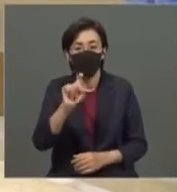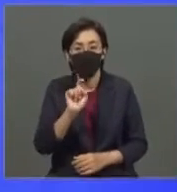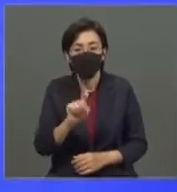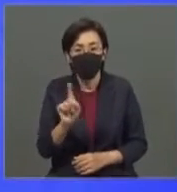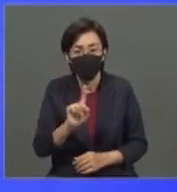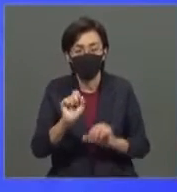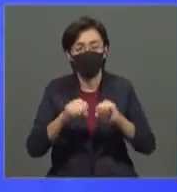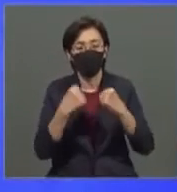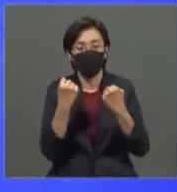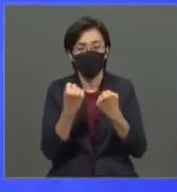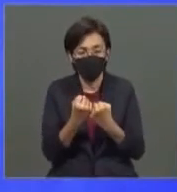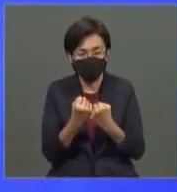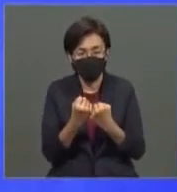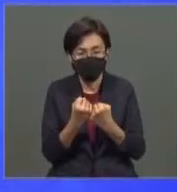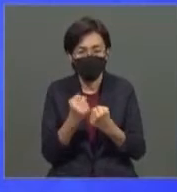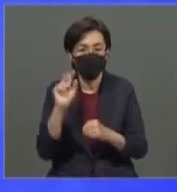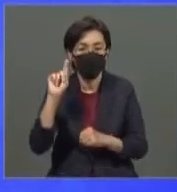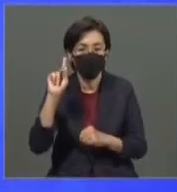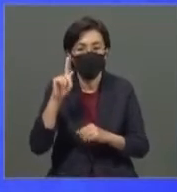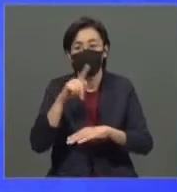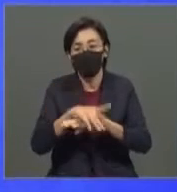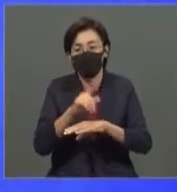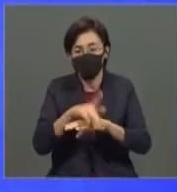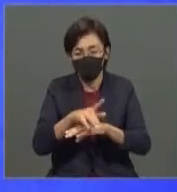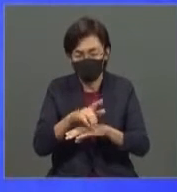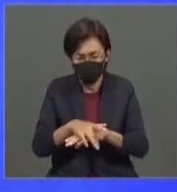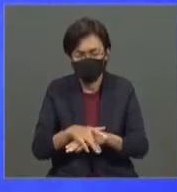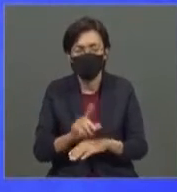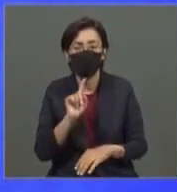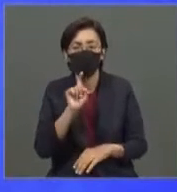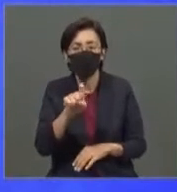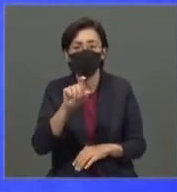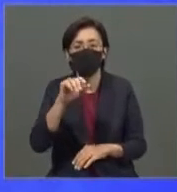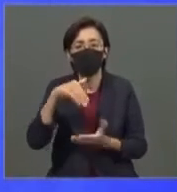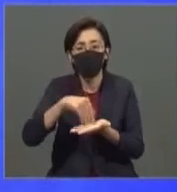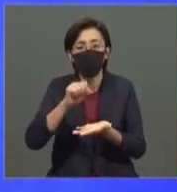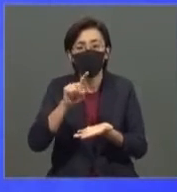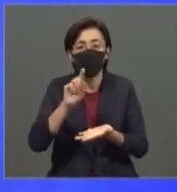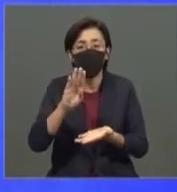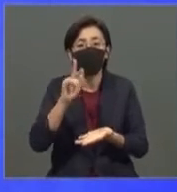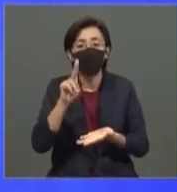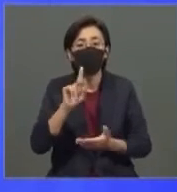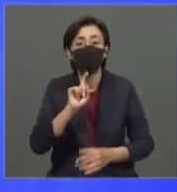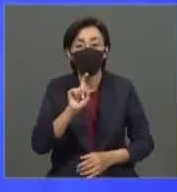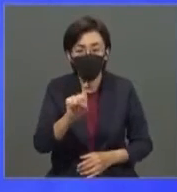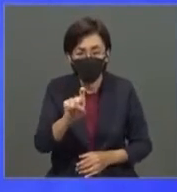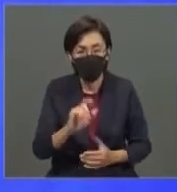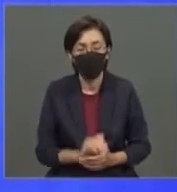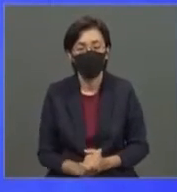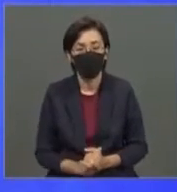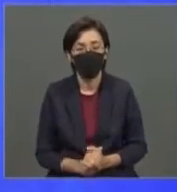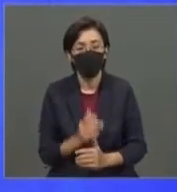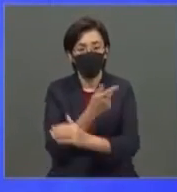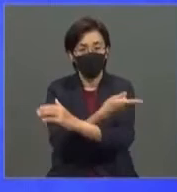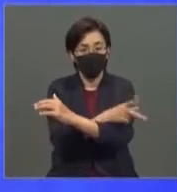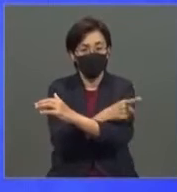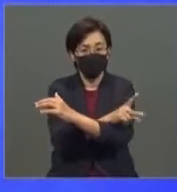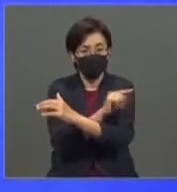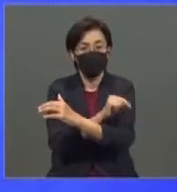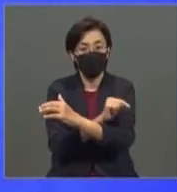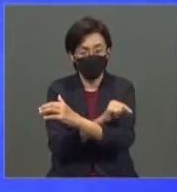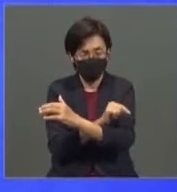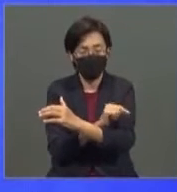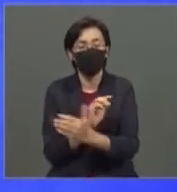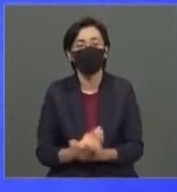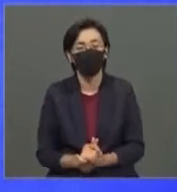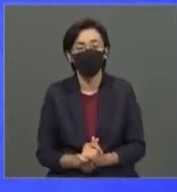ากสมาคมผู้ผลิตข่าวออนไลน์นะคะที่ฝากคำถามมาถึงสบค.ประเด็นแรกเอาเรื่องของภูเก็ตแซนด์บ็อกซ์กันก่อนเลยนะ